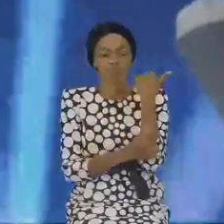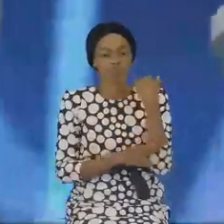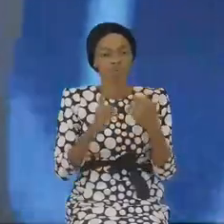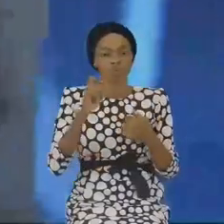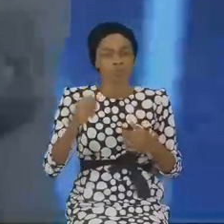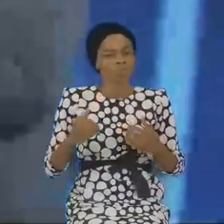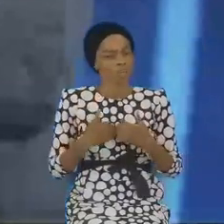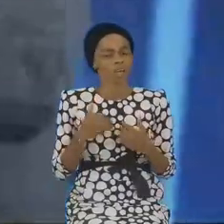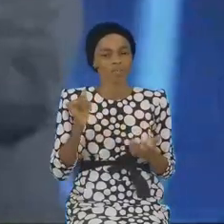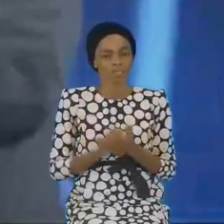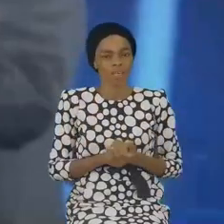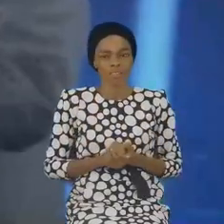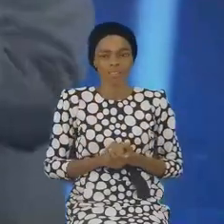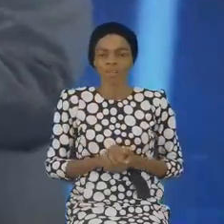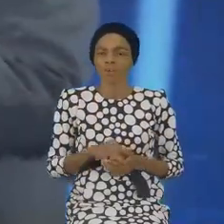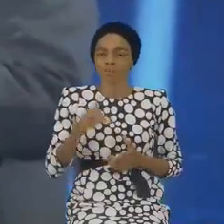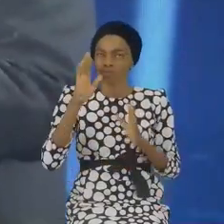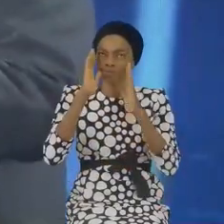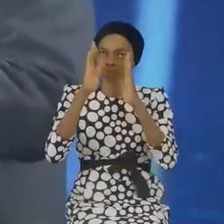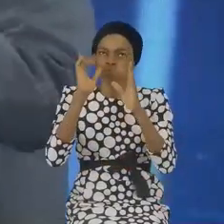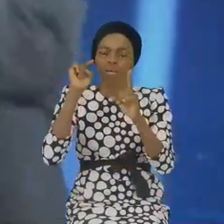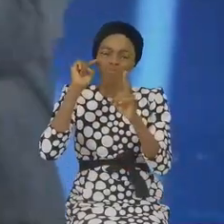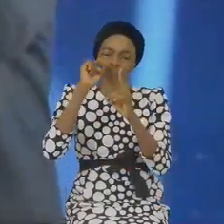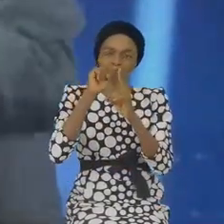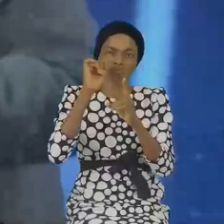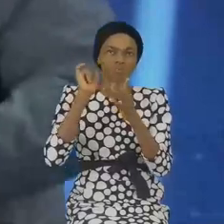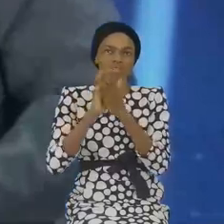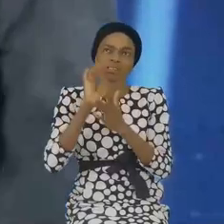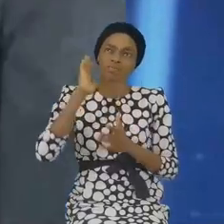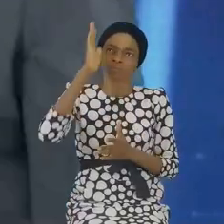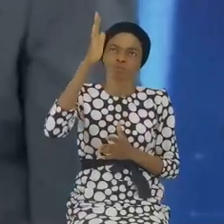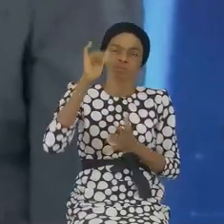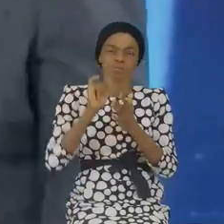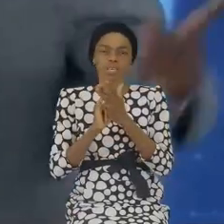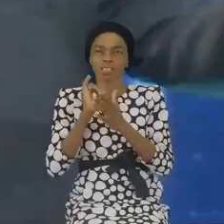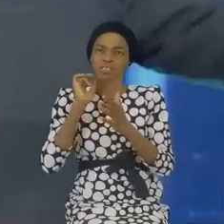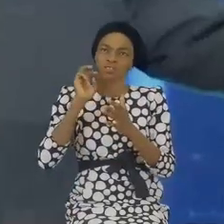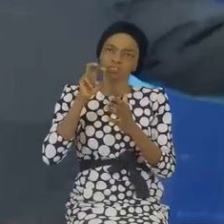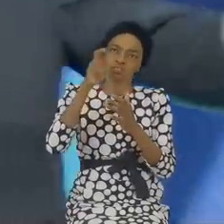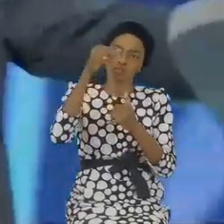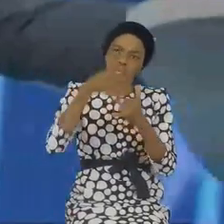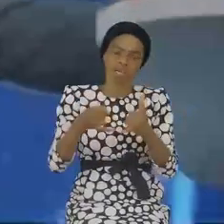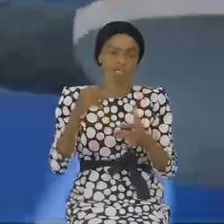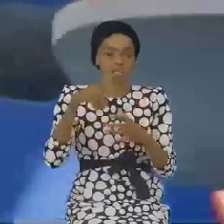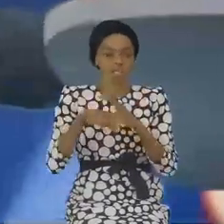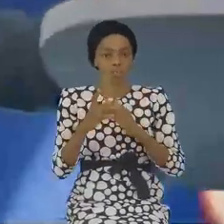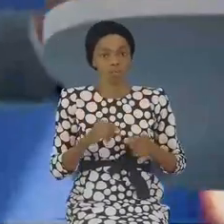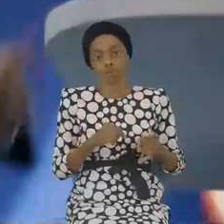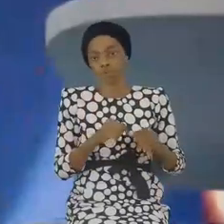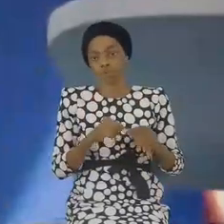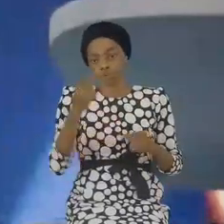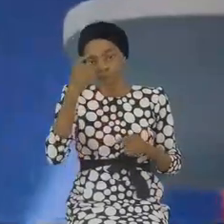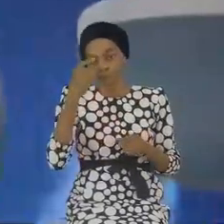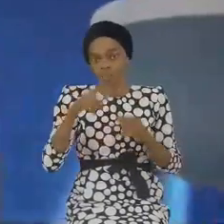objectif, ce sommet, cette destinée, cette destination à l'esprit. Hors de,